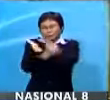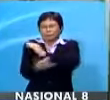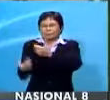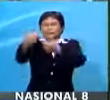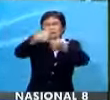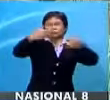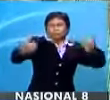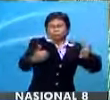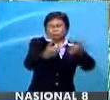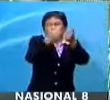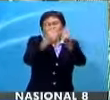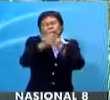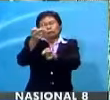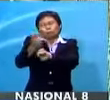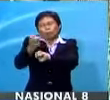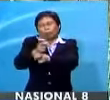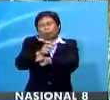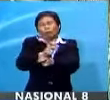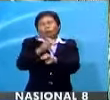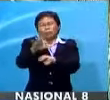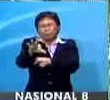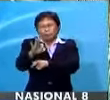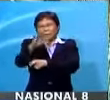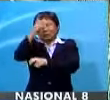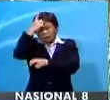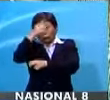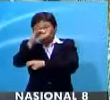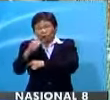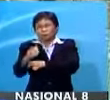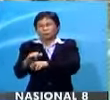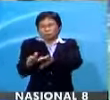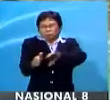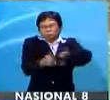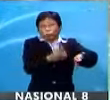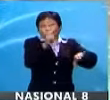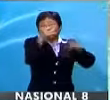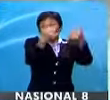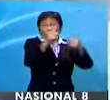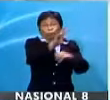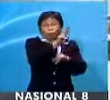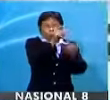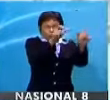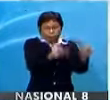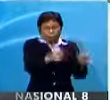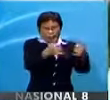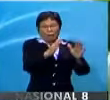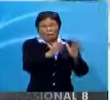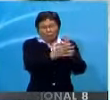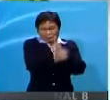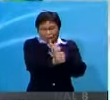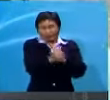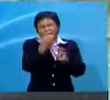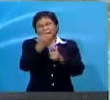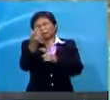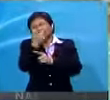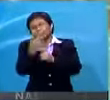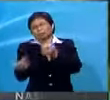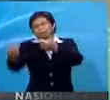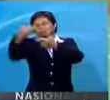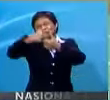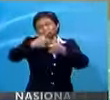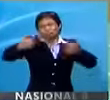ia ditambah dengan kesulitan untuk memilih sama ada Chong bakal mengenepikan dua pemain yang sedia layak ataupun tidak Beraksi ke